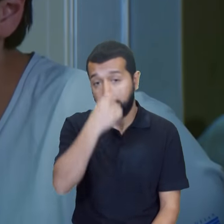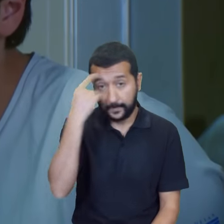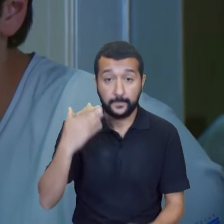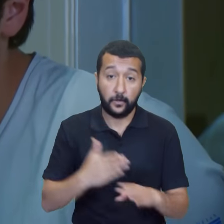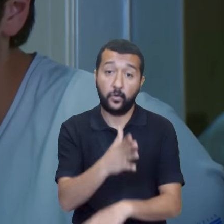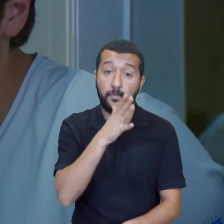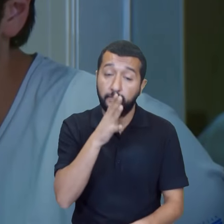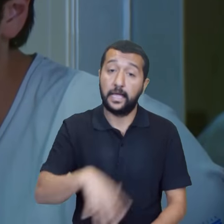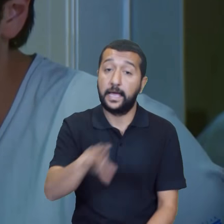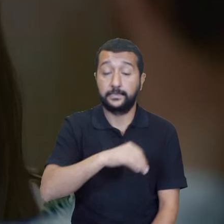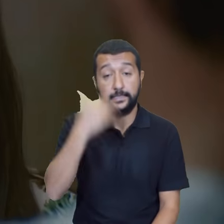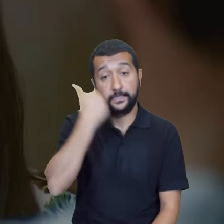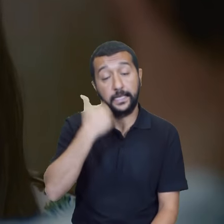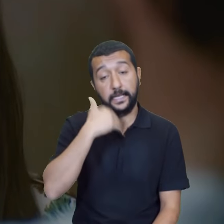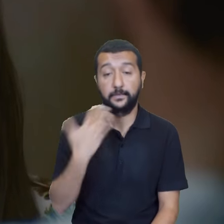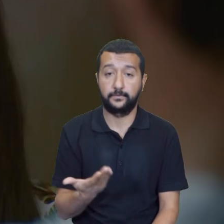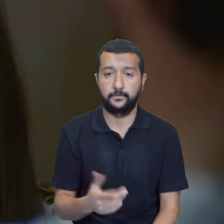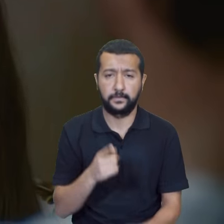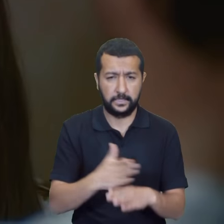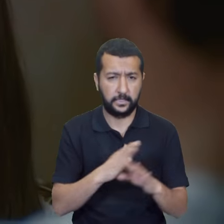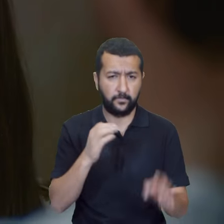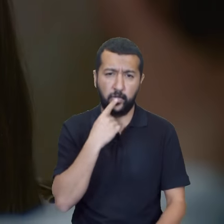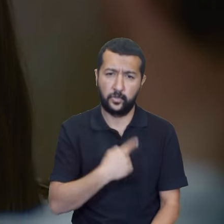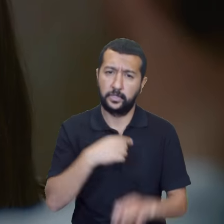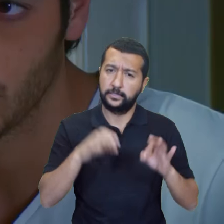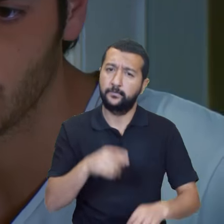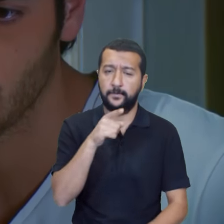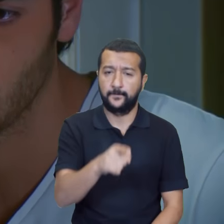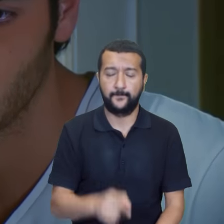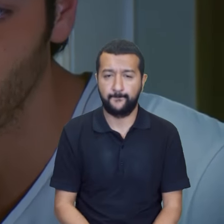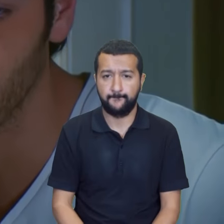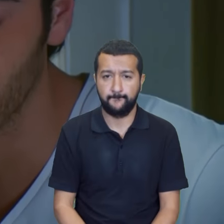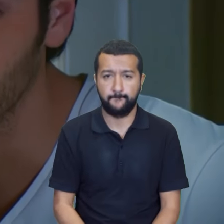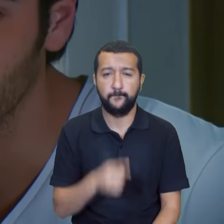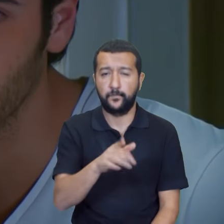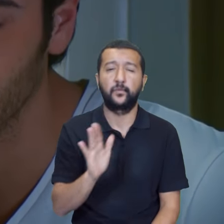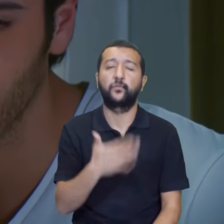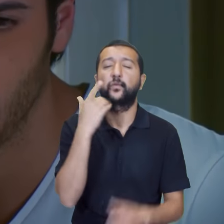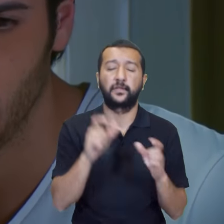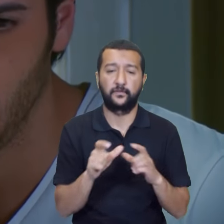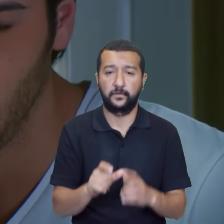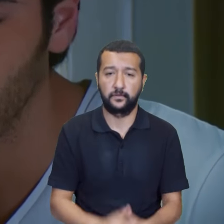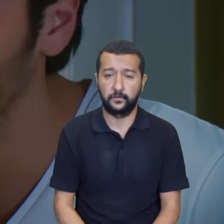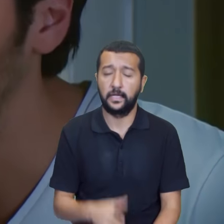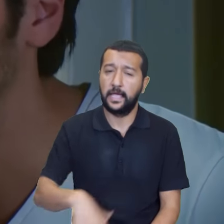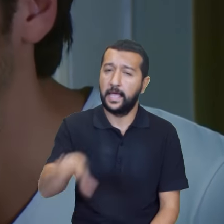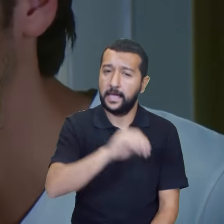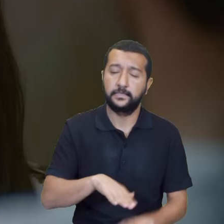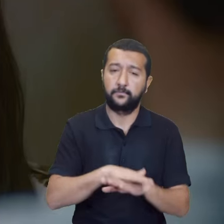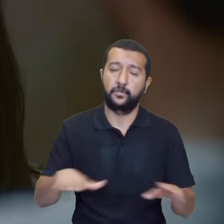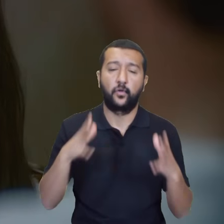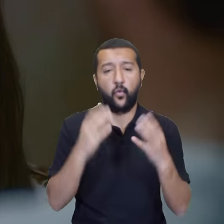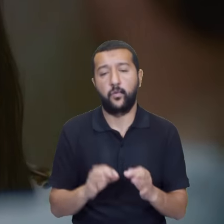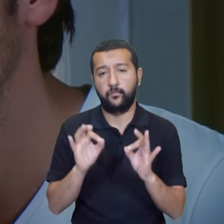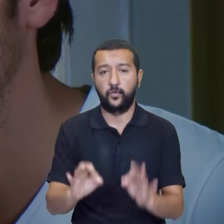Belki de doğru bildiğimiz her şey yalandır. Niye böyle söyledin şimdi? Boş ver Sevda. Her şey bitti olan